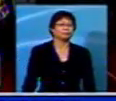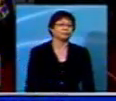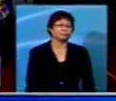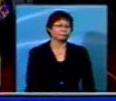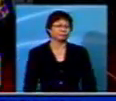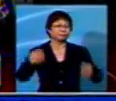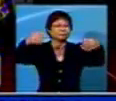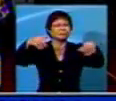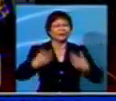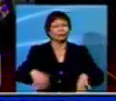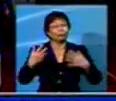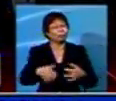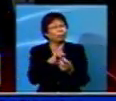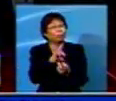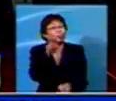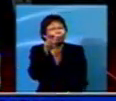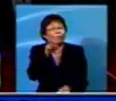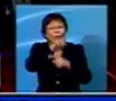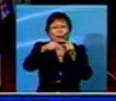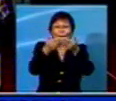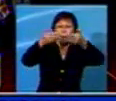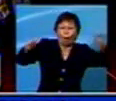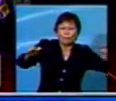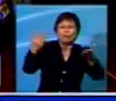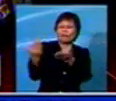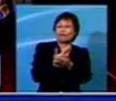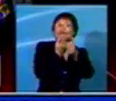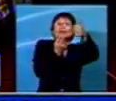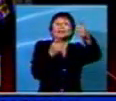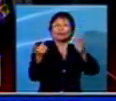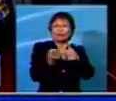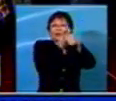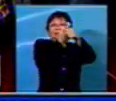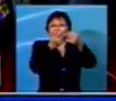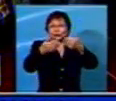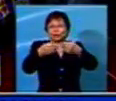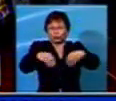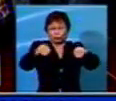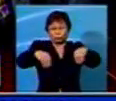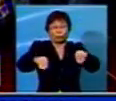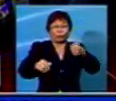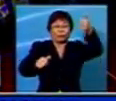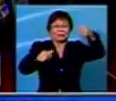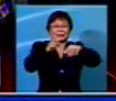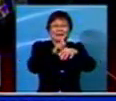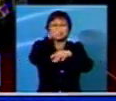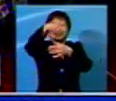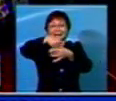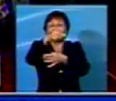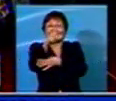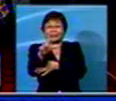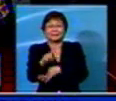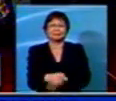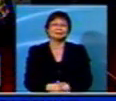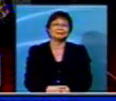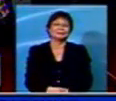very surpris first Store uh in k